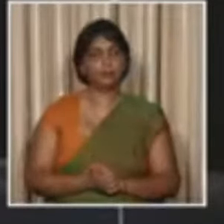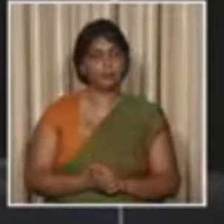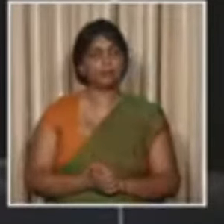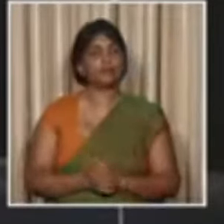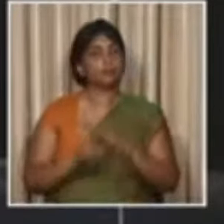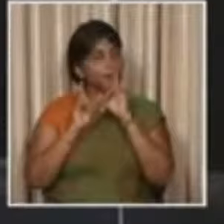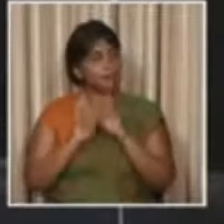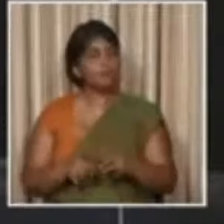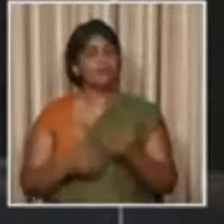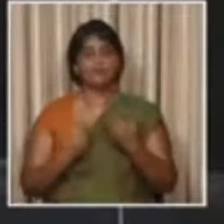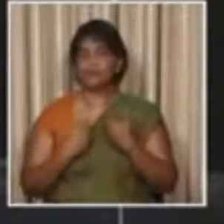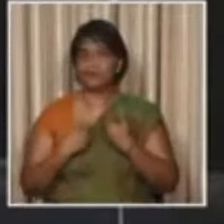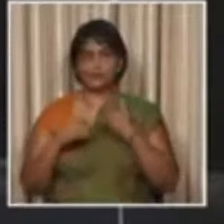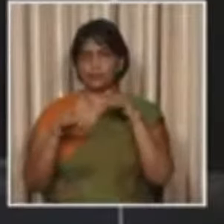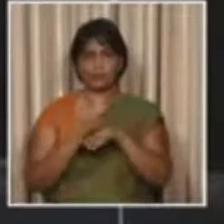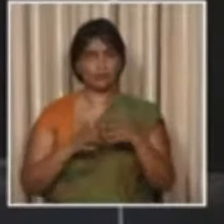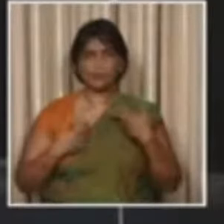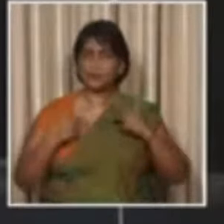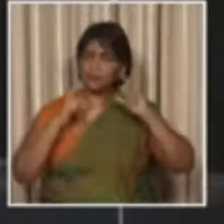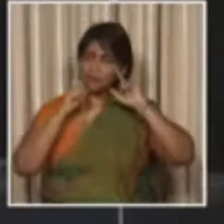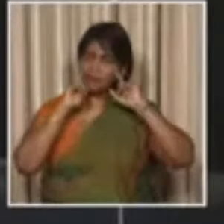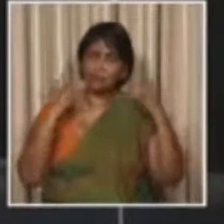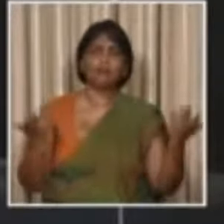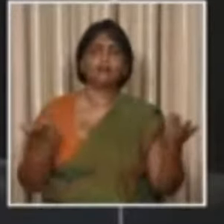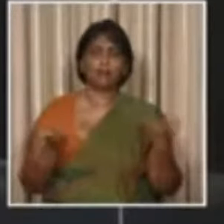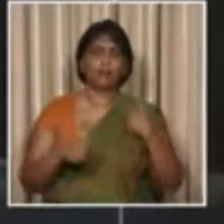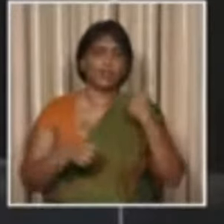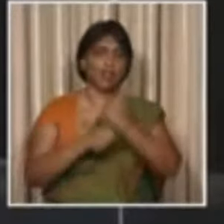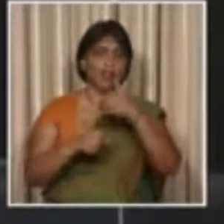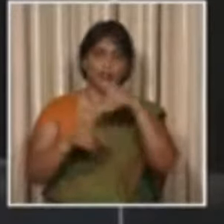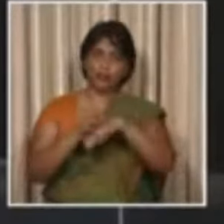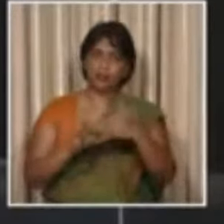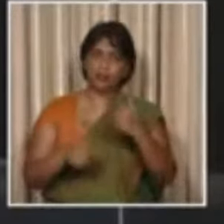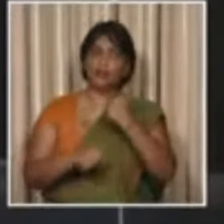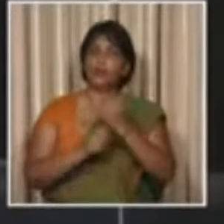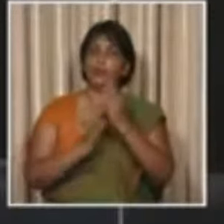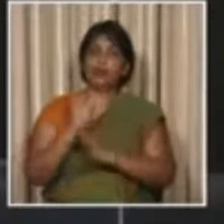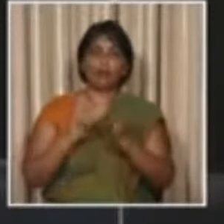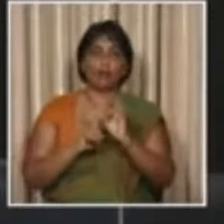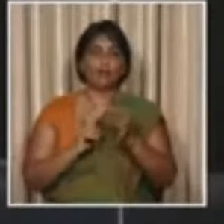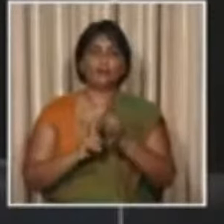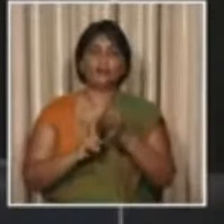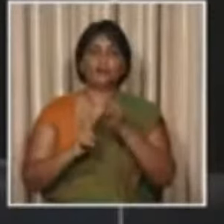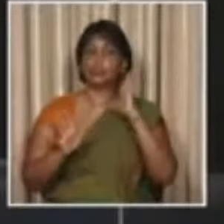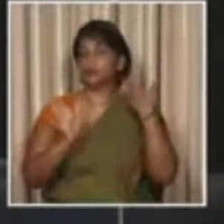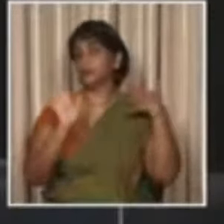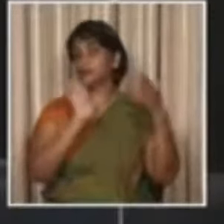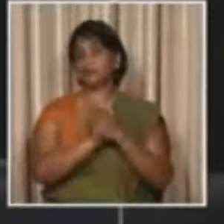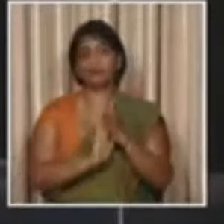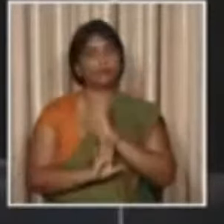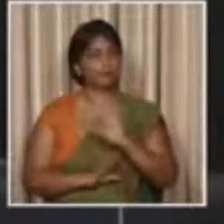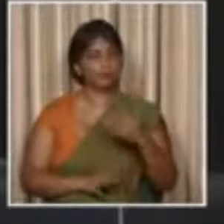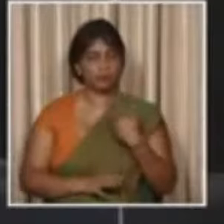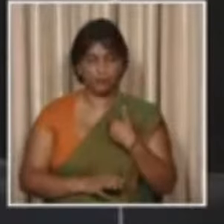ඉතෝ ඒකකටත් මම නම් සම්බන්ධ වෙන්නේ නැහැ මම දන්නේ නැහැ අපි ඒ වෙලාවේ ආණ්ඩුව හිටියෙත් නැහැ ආණ්ඩුව ඇමතිවරුත් නැහැ විධායකයත් එක්ක හිටියෙත් නැහැ